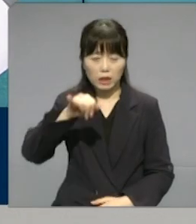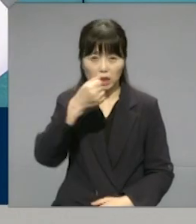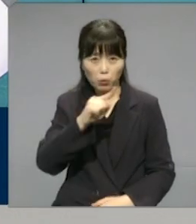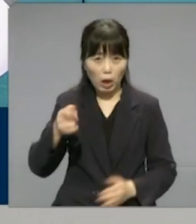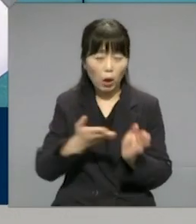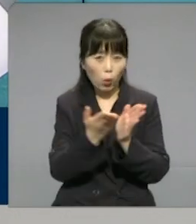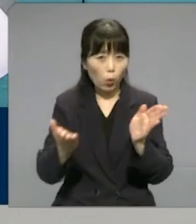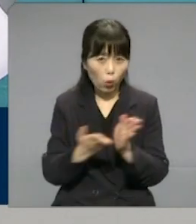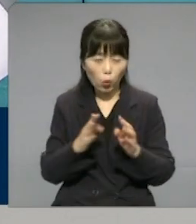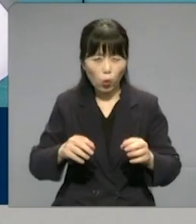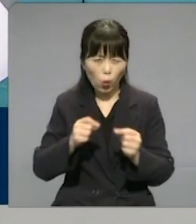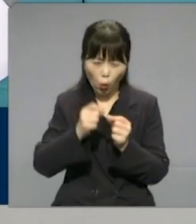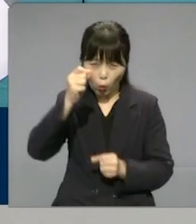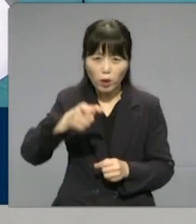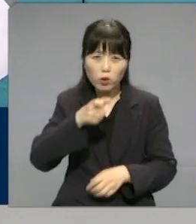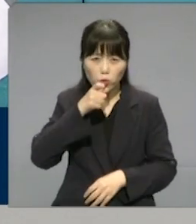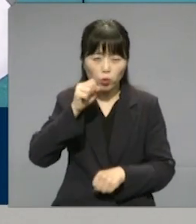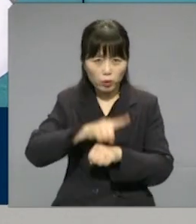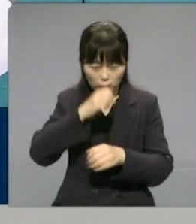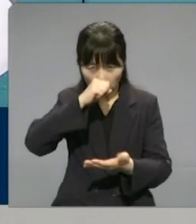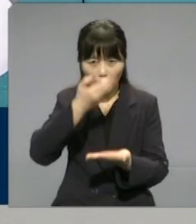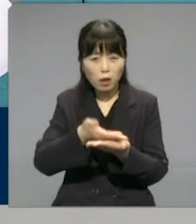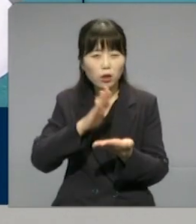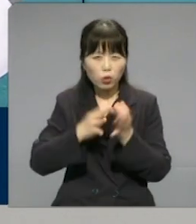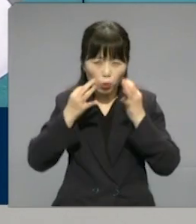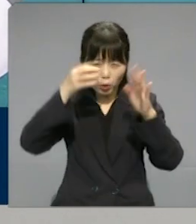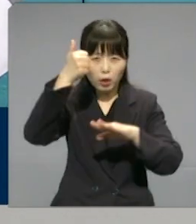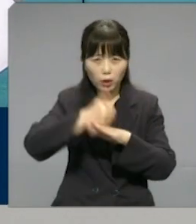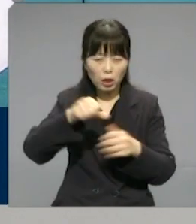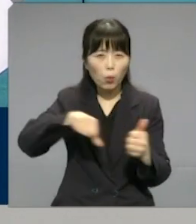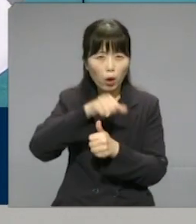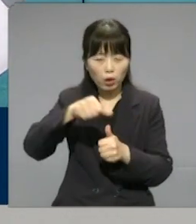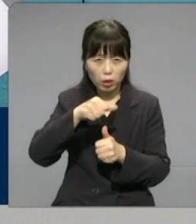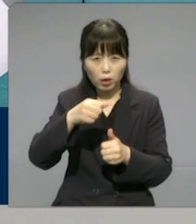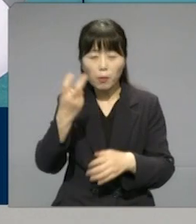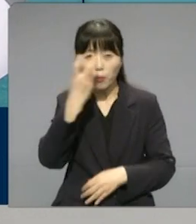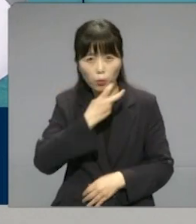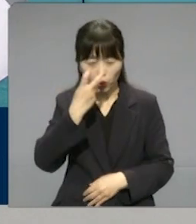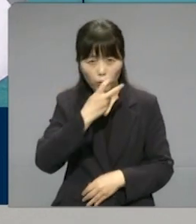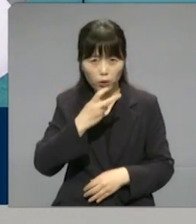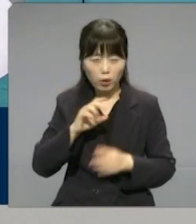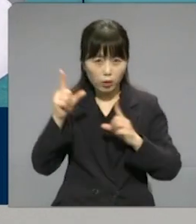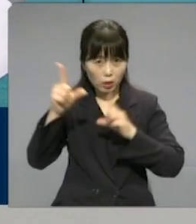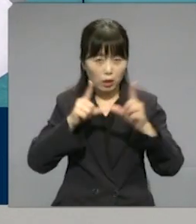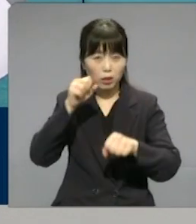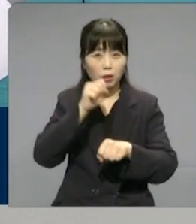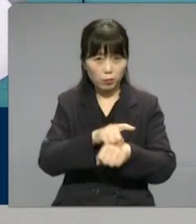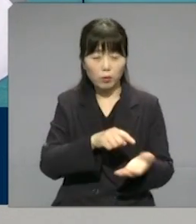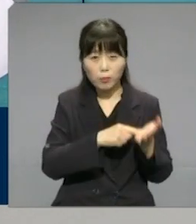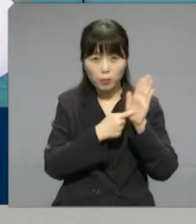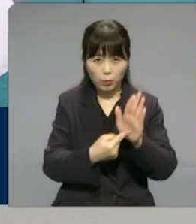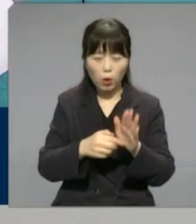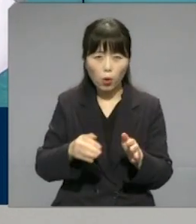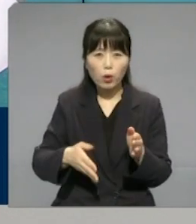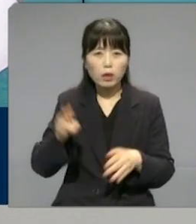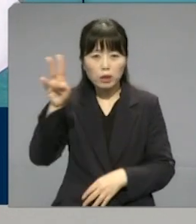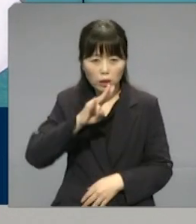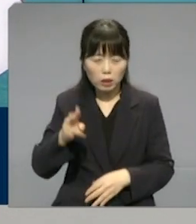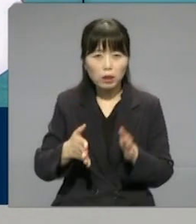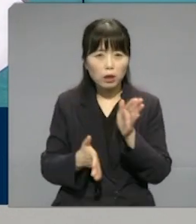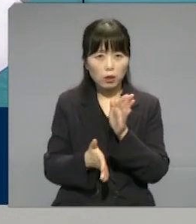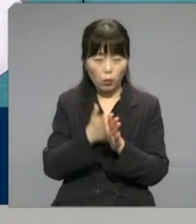시화호는 오랜 수질 개선 노력 끝에 환경 보건의 상징으로 평가받고 있습니다 경기도 시흥 화성